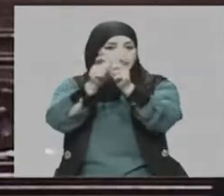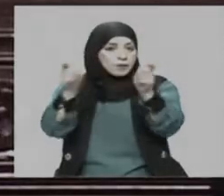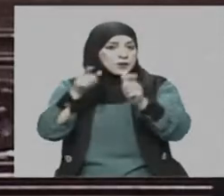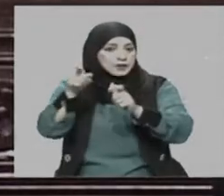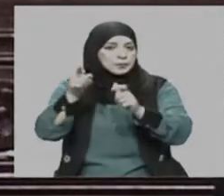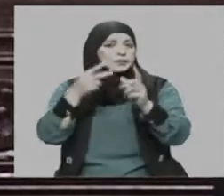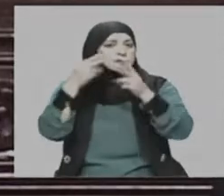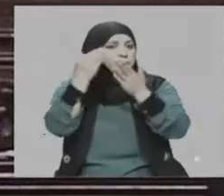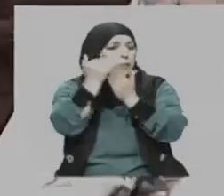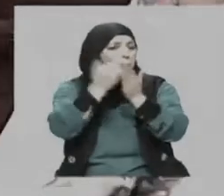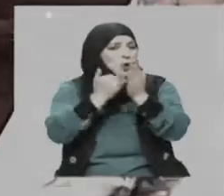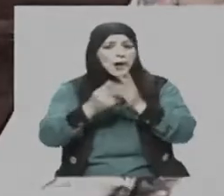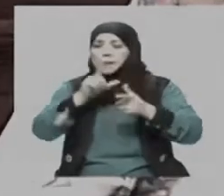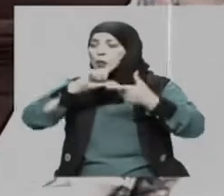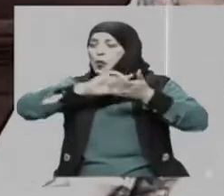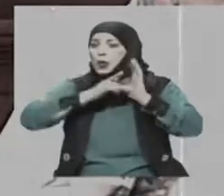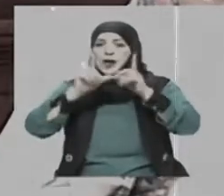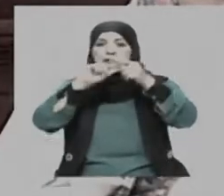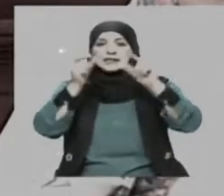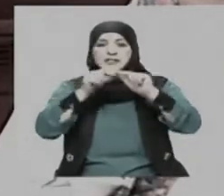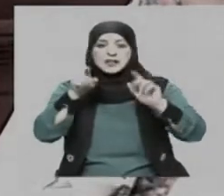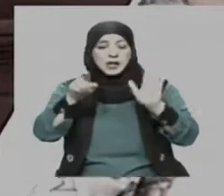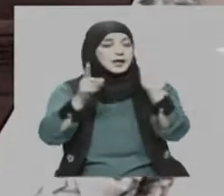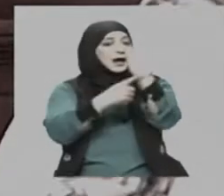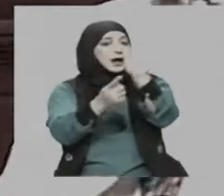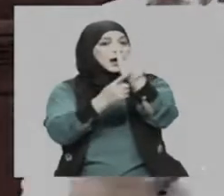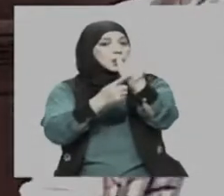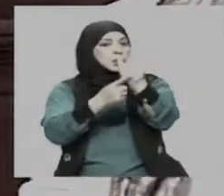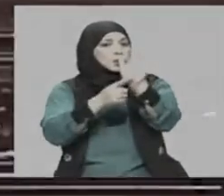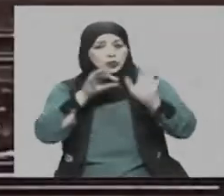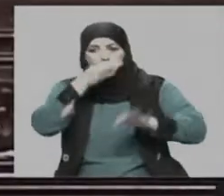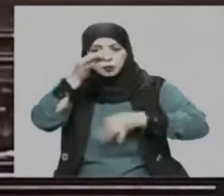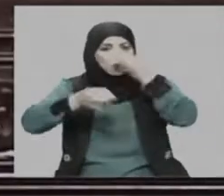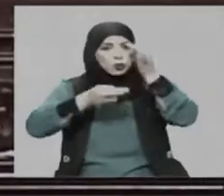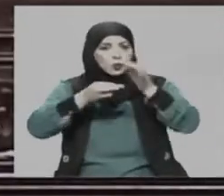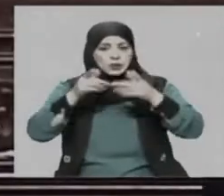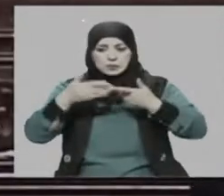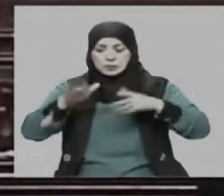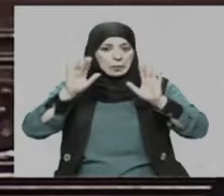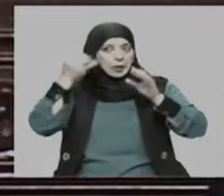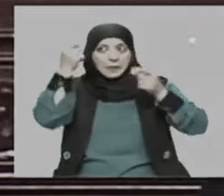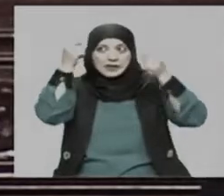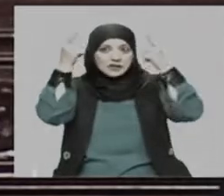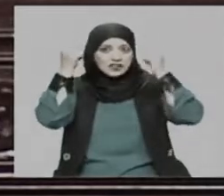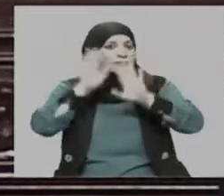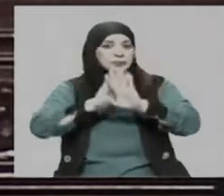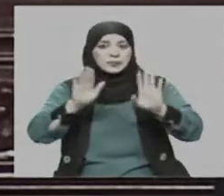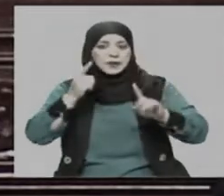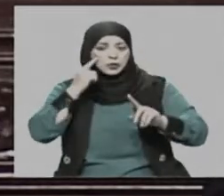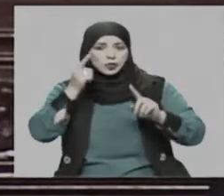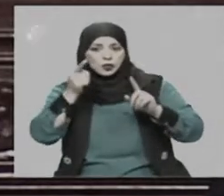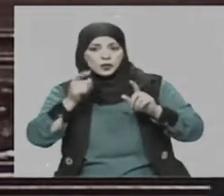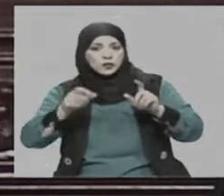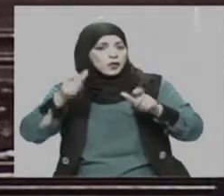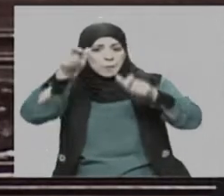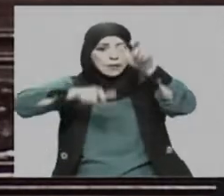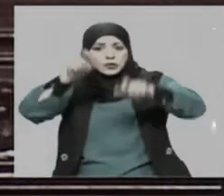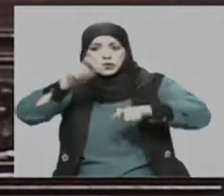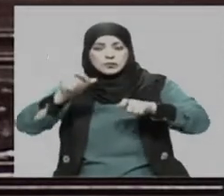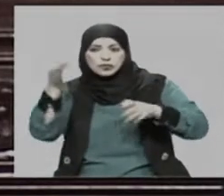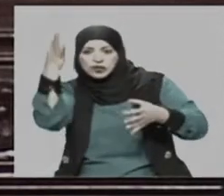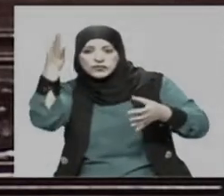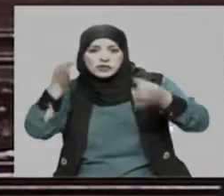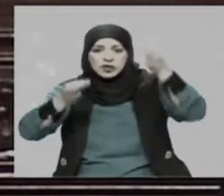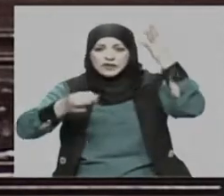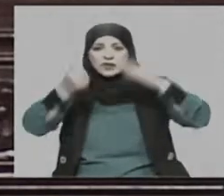التفاصيل. هذايا القانون شو يقول؟ وهذايا اللي احترمته أنا، أنا نكتشفه في حد شيء، أنا نشوف في بطولات اكتشفنا، شو